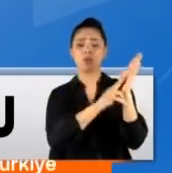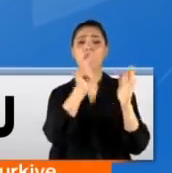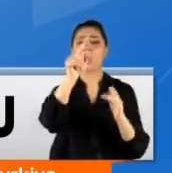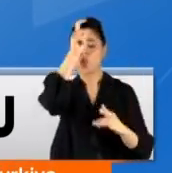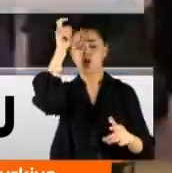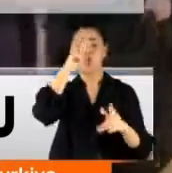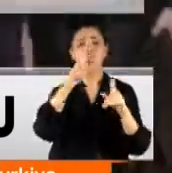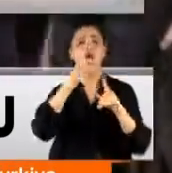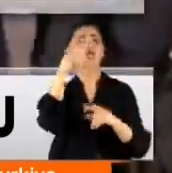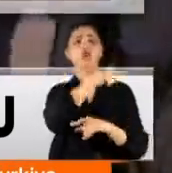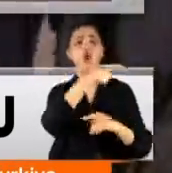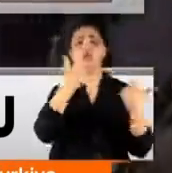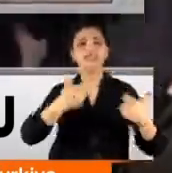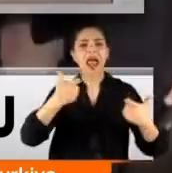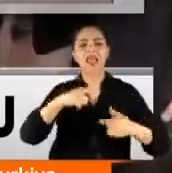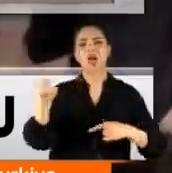olarak gösterildi.